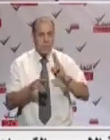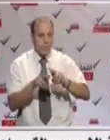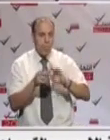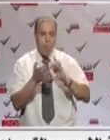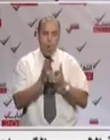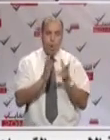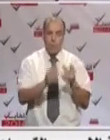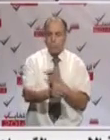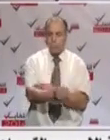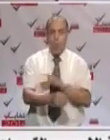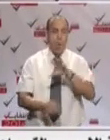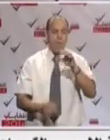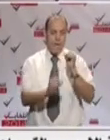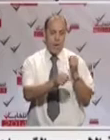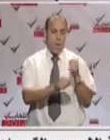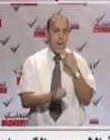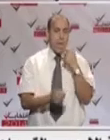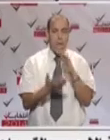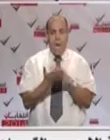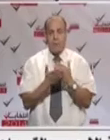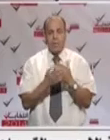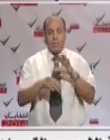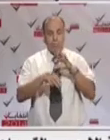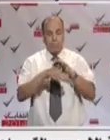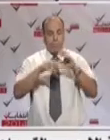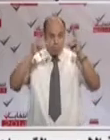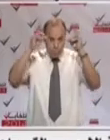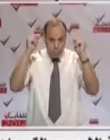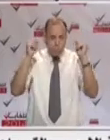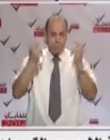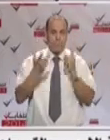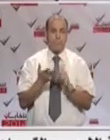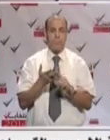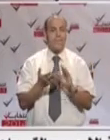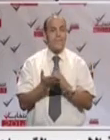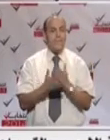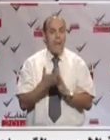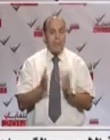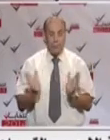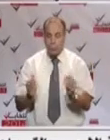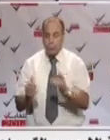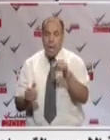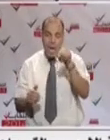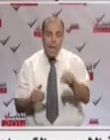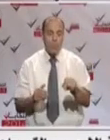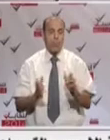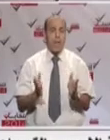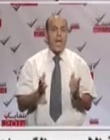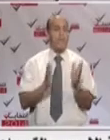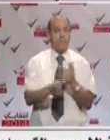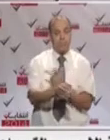للمؤسسات الصحيه في الجهه وتوفير الكادر الطبي وشبه الطبي وتوفير التجهيزات اللازمه التي تقوم هذه